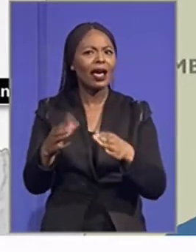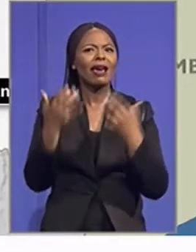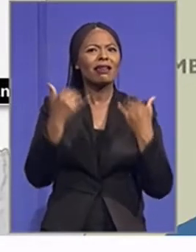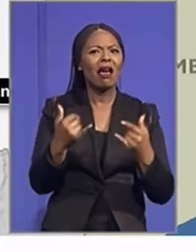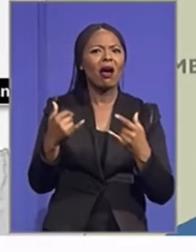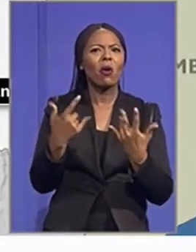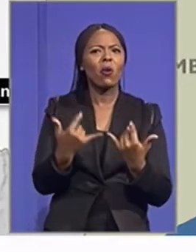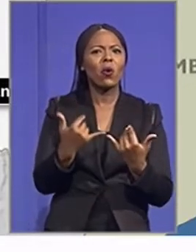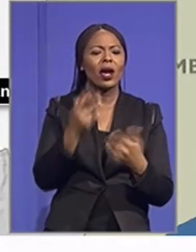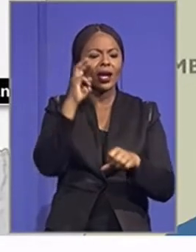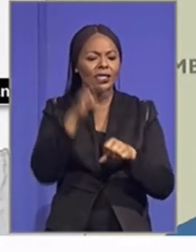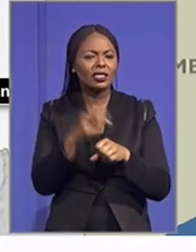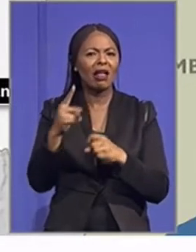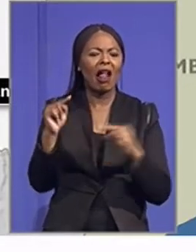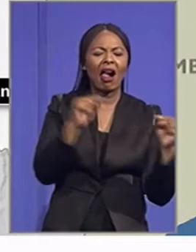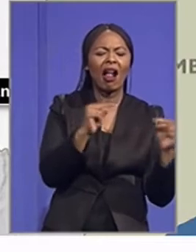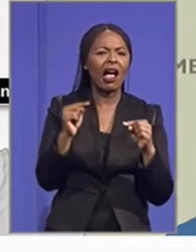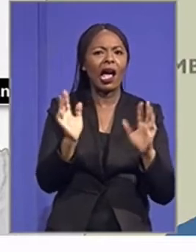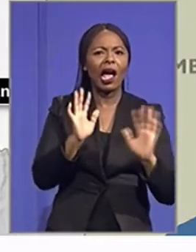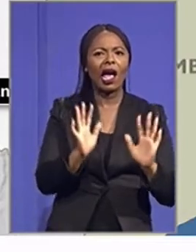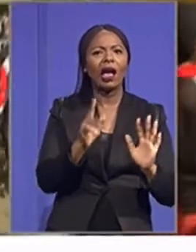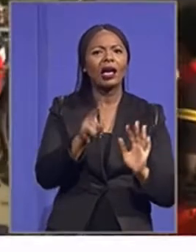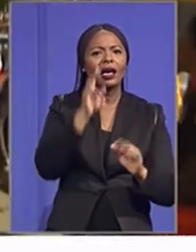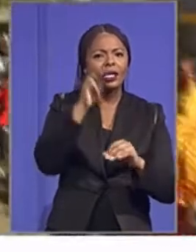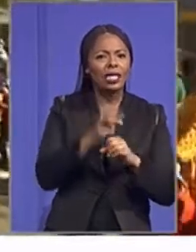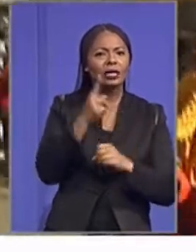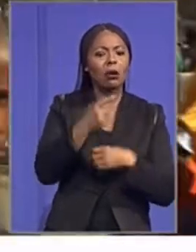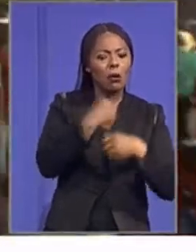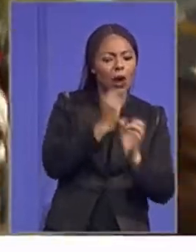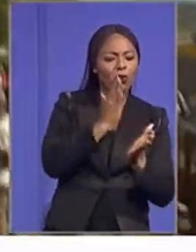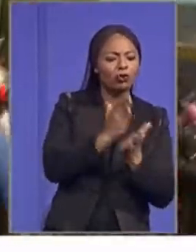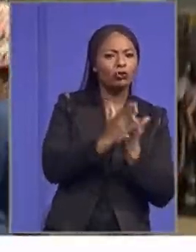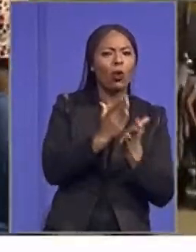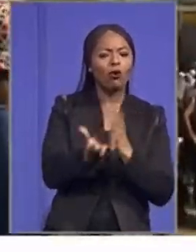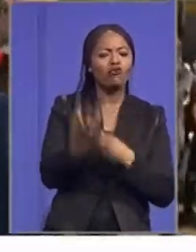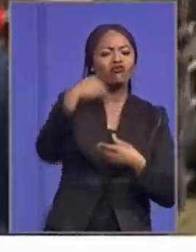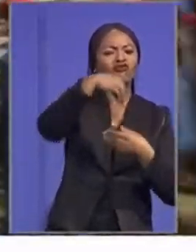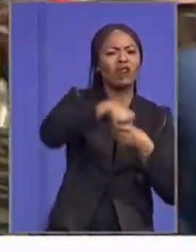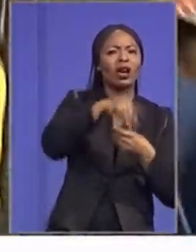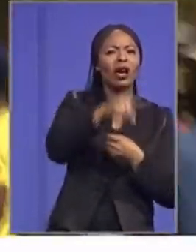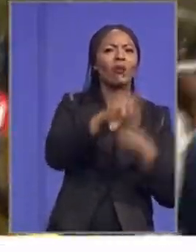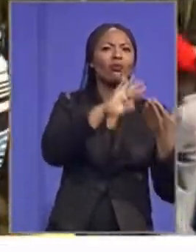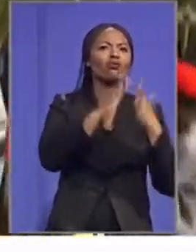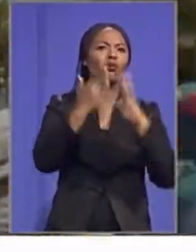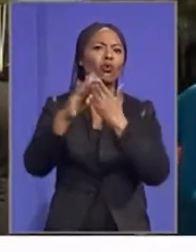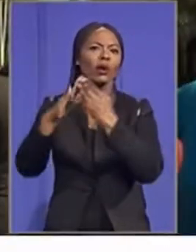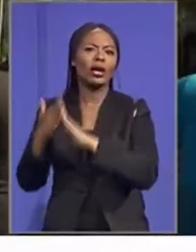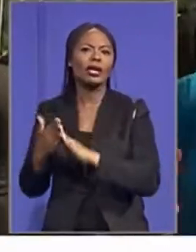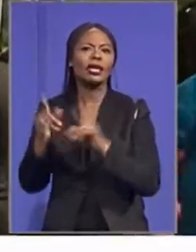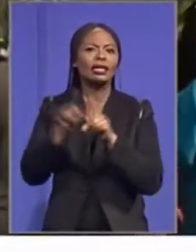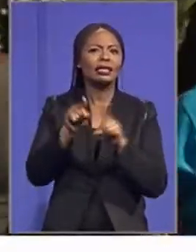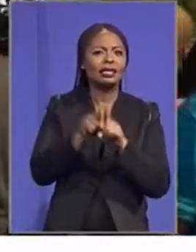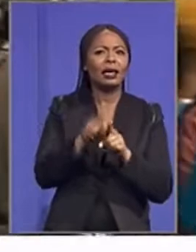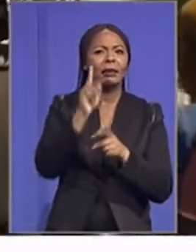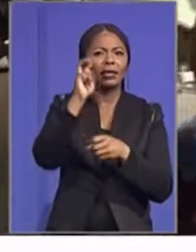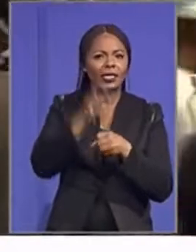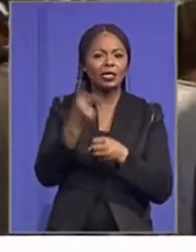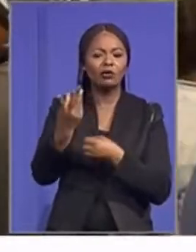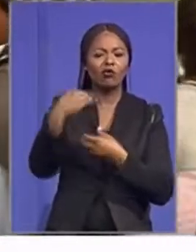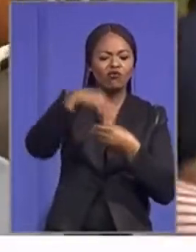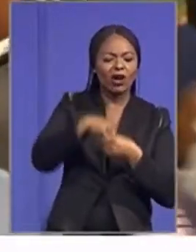bolela ka mogho ntse re utlwa ba bolelang ka hona. Dipolelo tsa bona ha di tselletse kgatlhanong le batho ba tswang ka monta Afrika Borwa